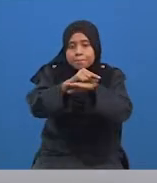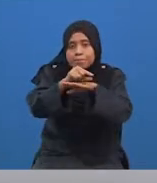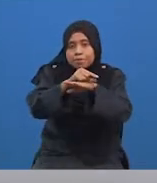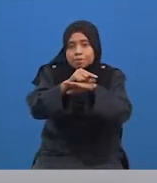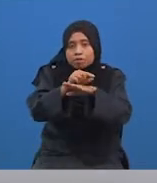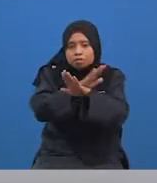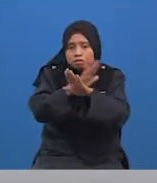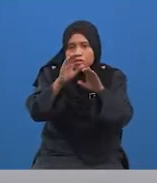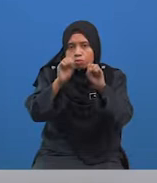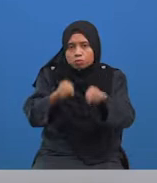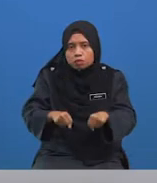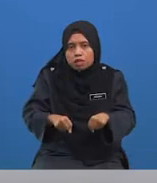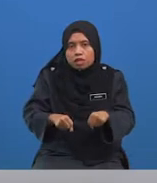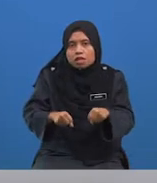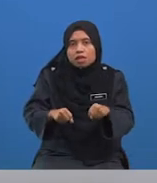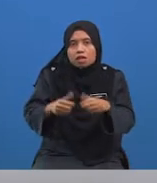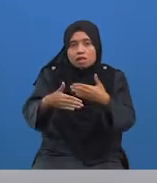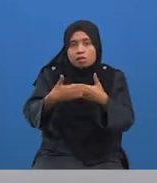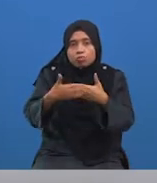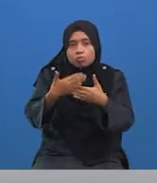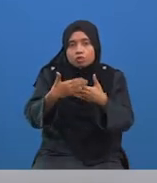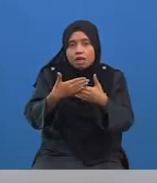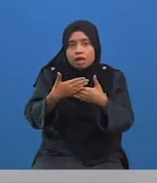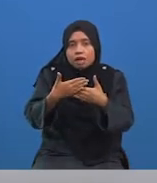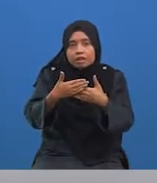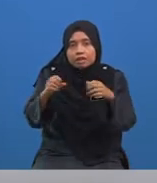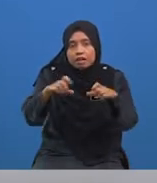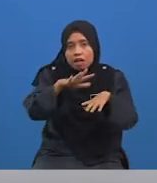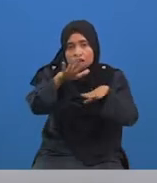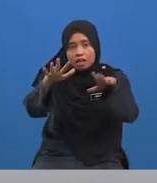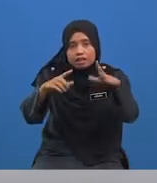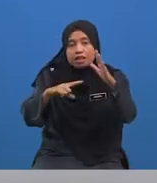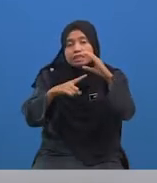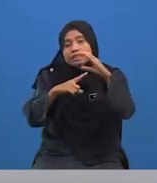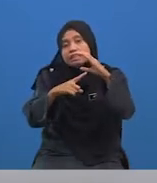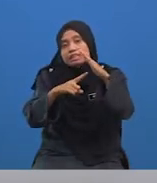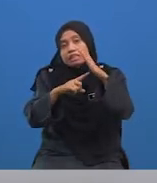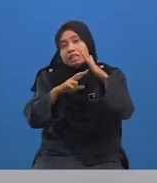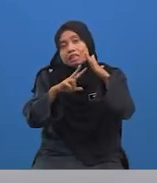penggunaan tidak wajar kemudahan rangkaian atau